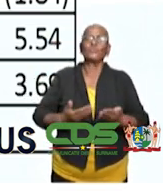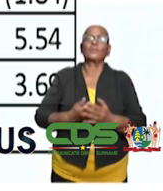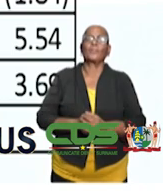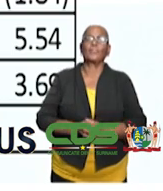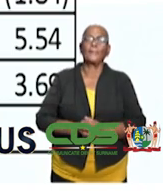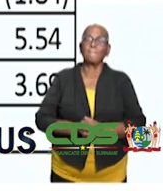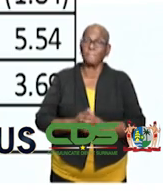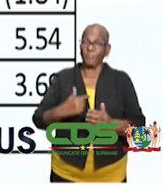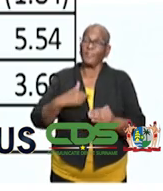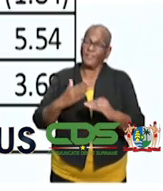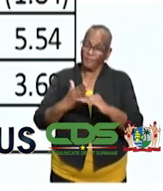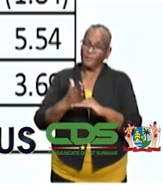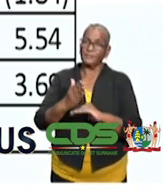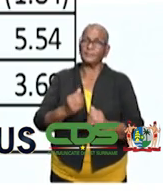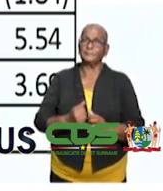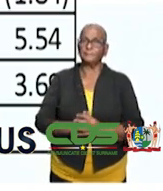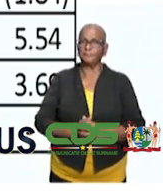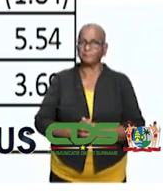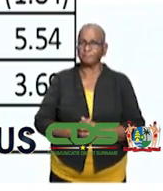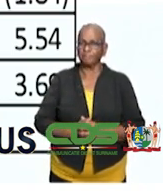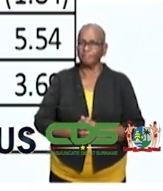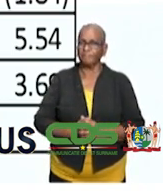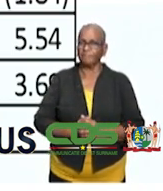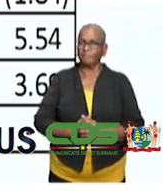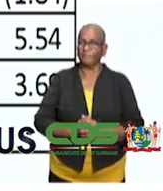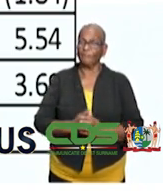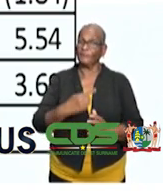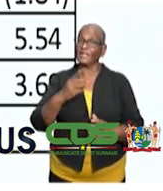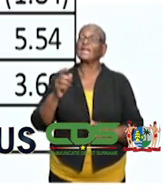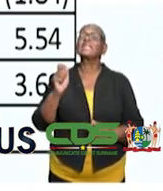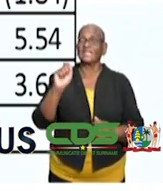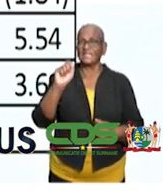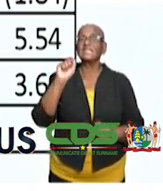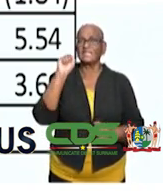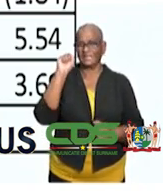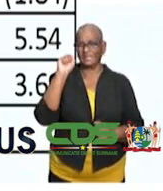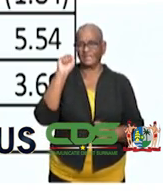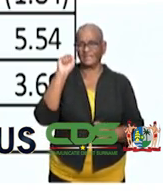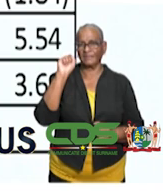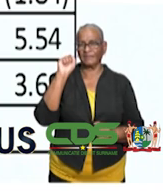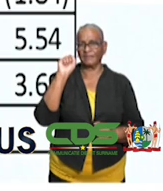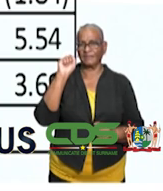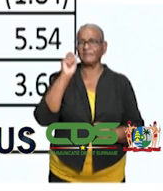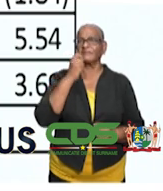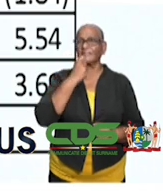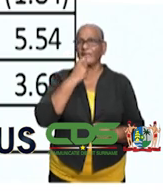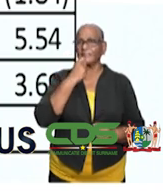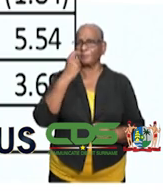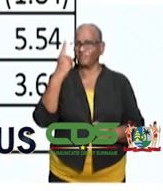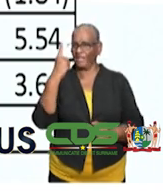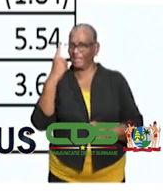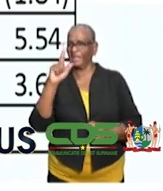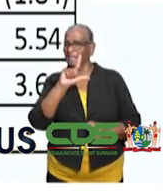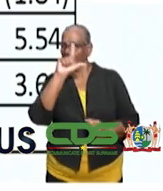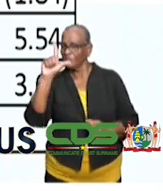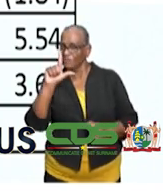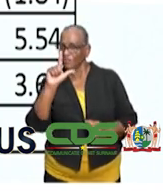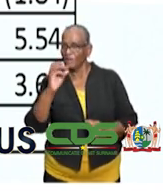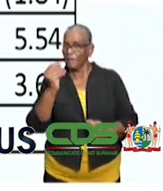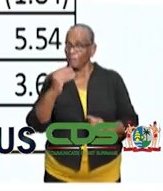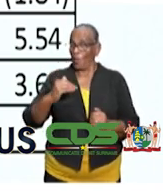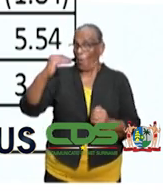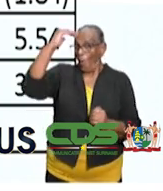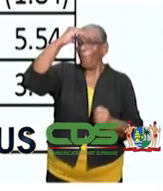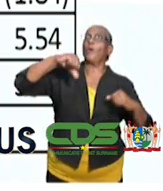Ik ga verder. Ik noemde de datum van 1 juli waarop de verhoging zal ingaan.